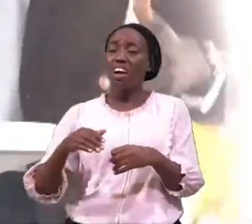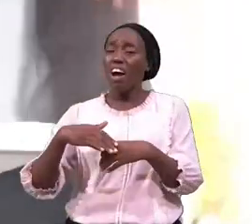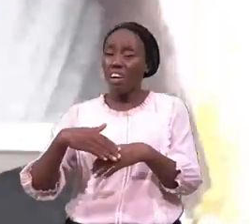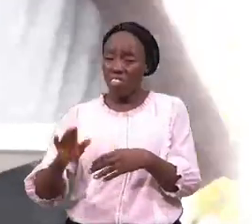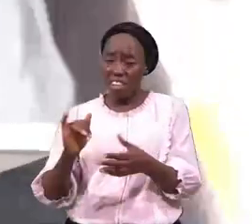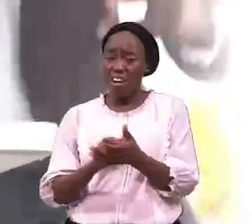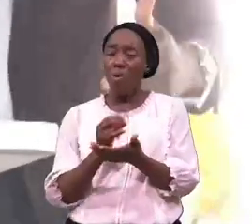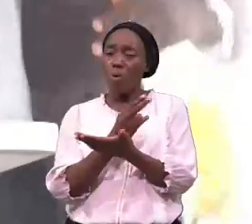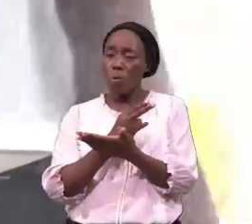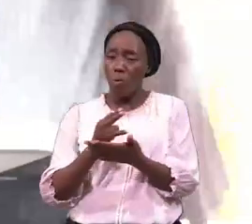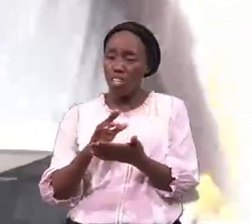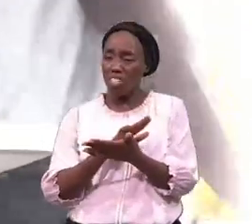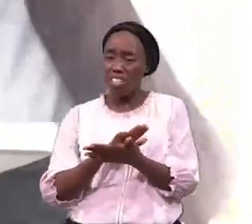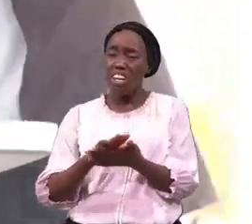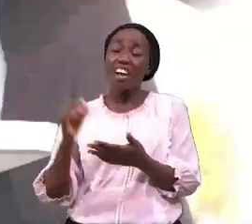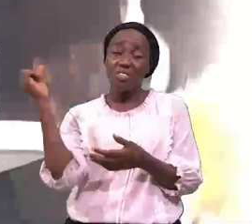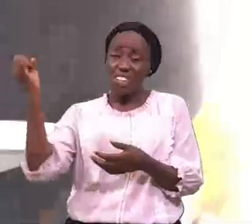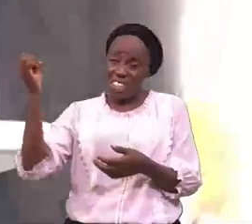La sanctification.